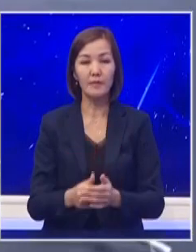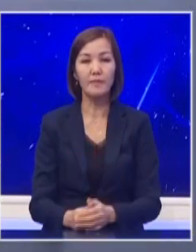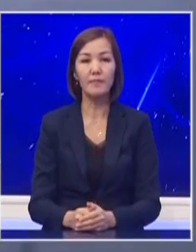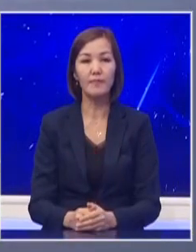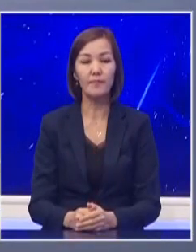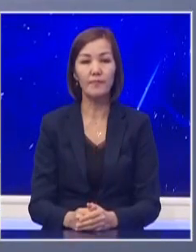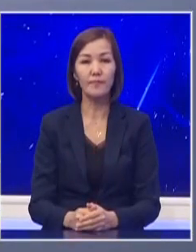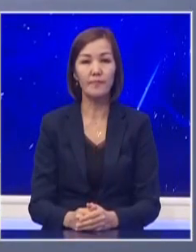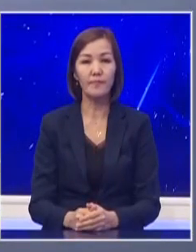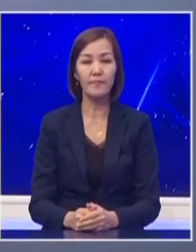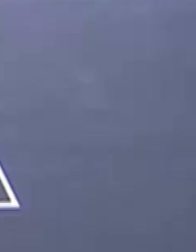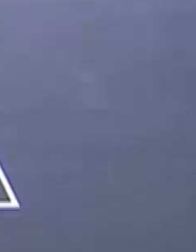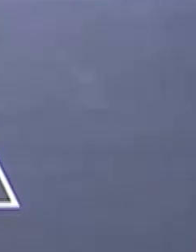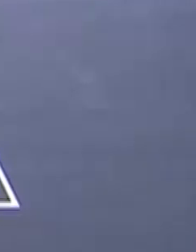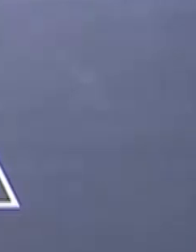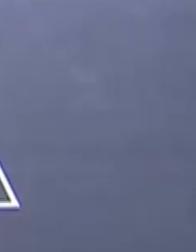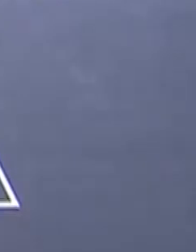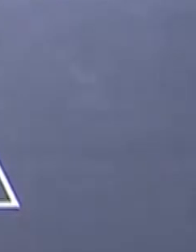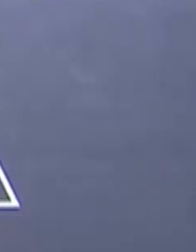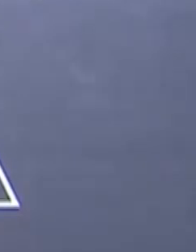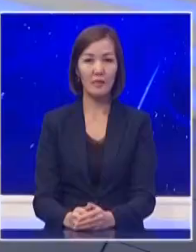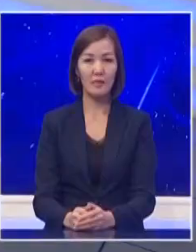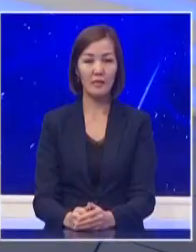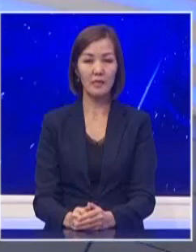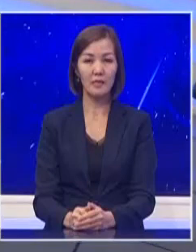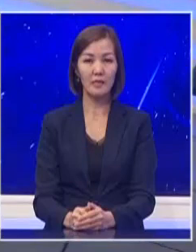кундузный мухамбетова по материалам интернет-ресурсов